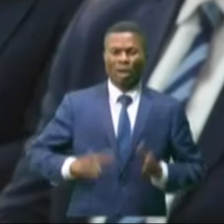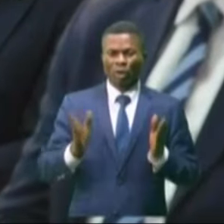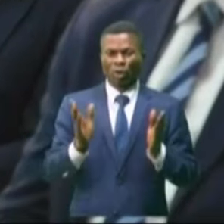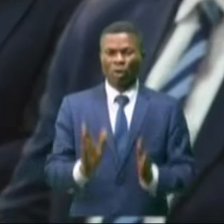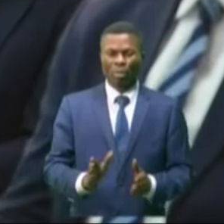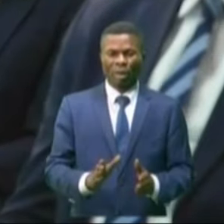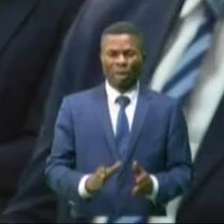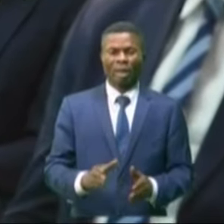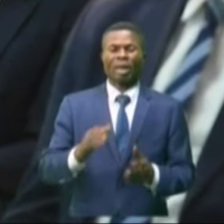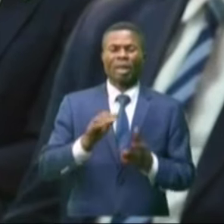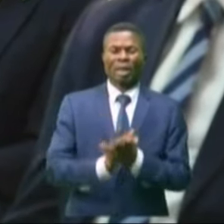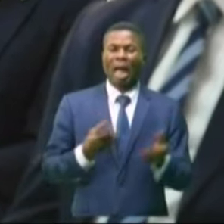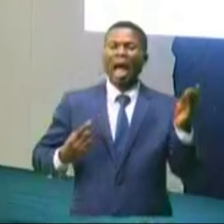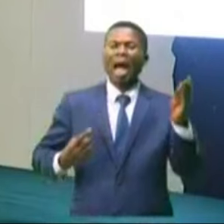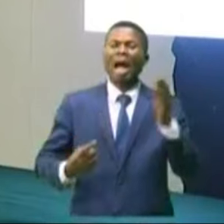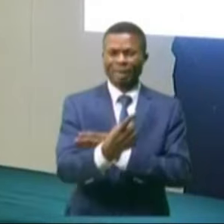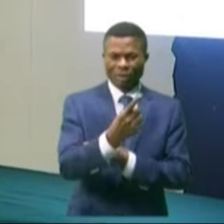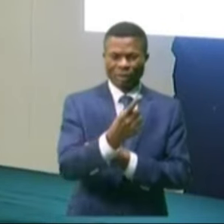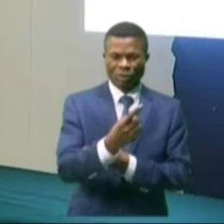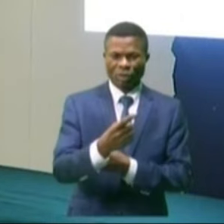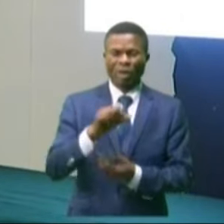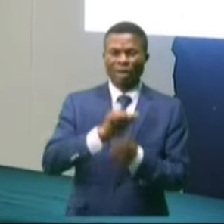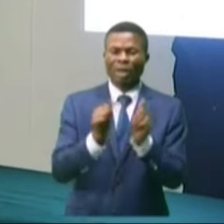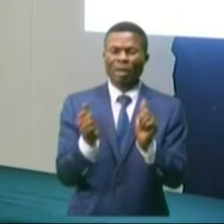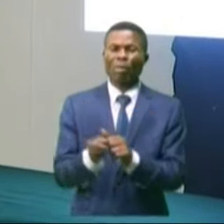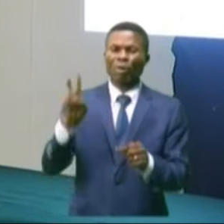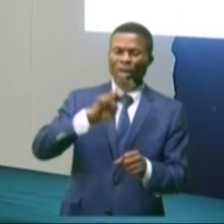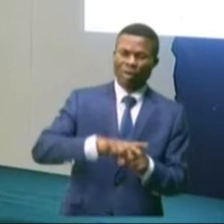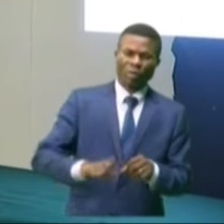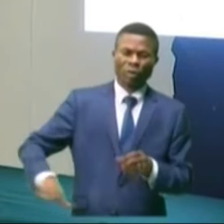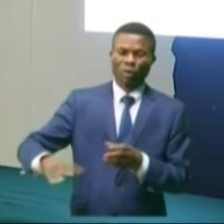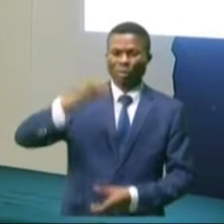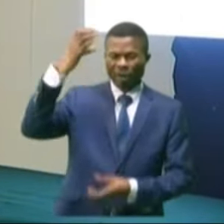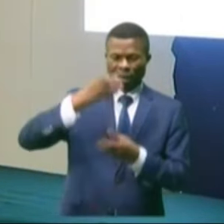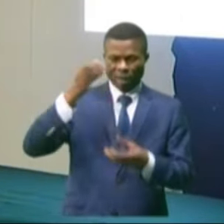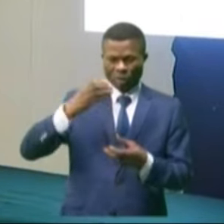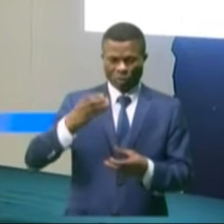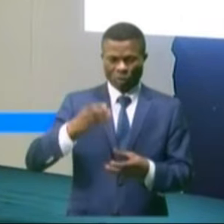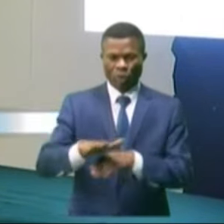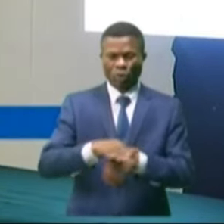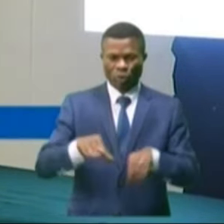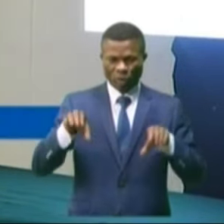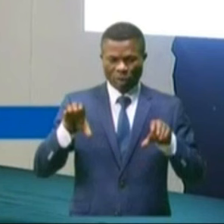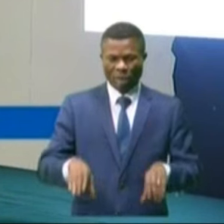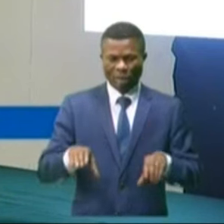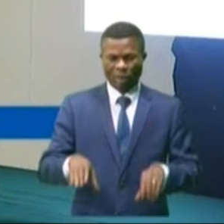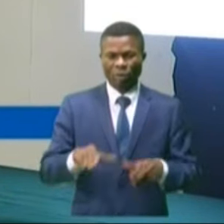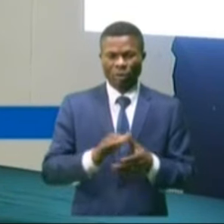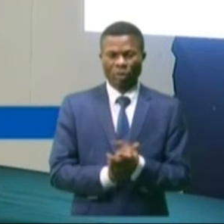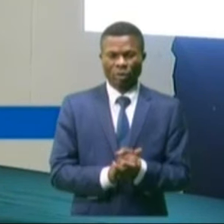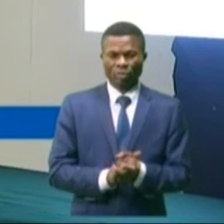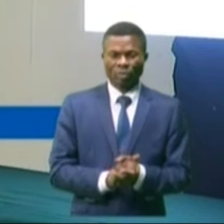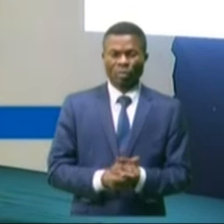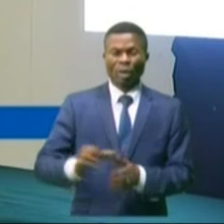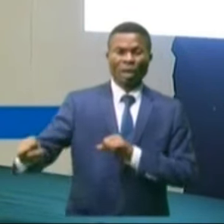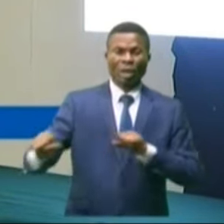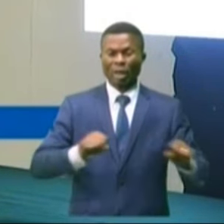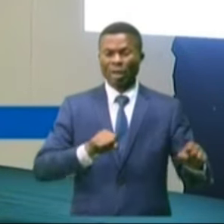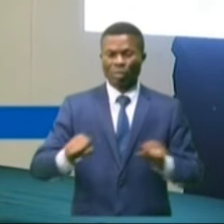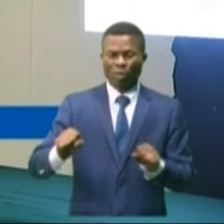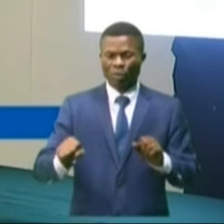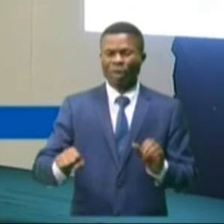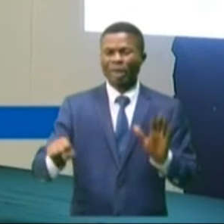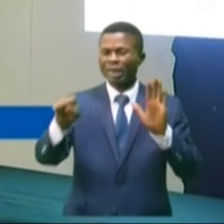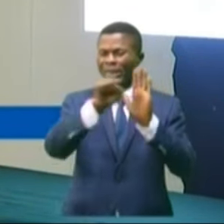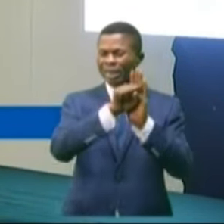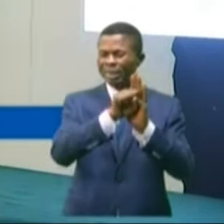dénoncer l'agression rwandaise sur le sol congolais. Et je pense que tout le monde reconnaît les fameux gestes qui ont circulé dans le